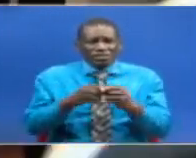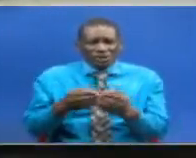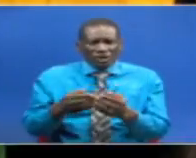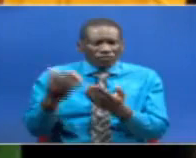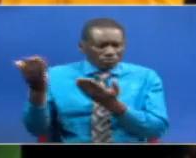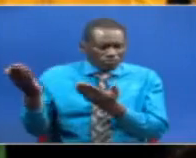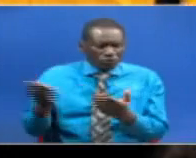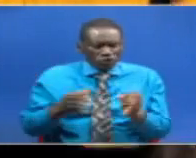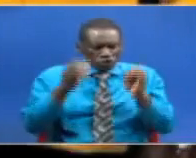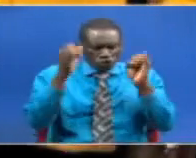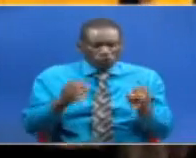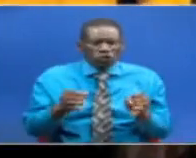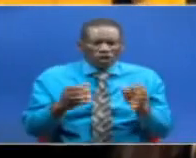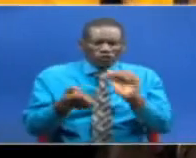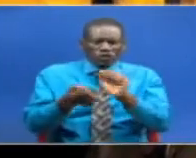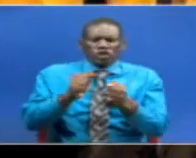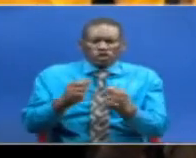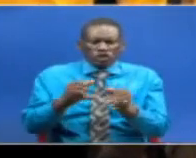mavazi yake.